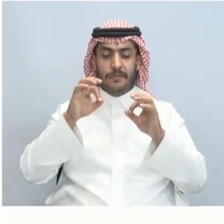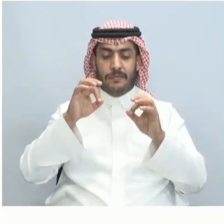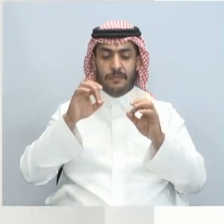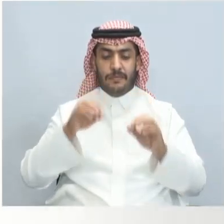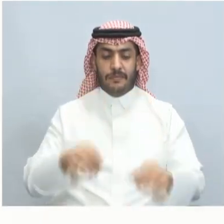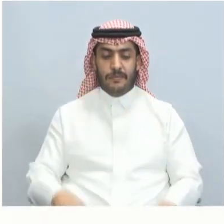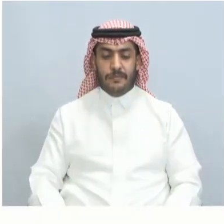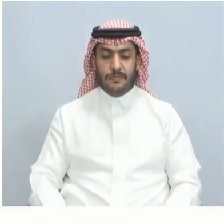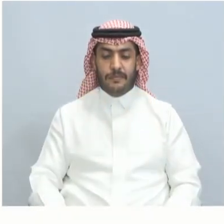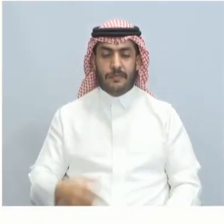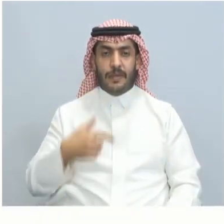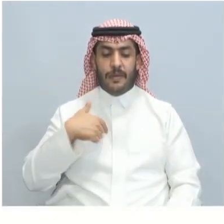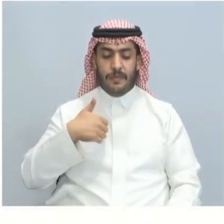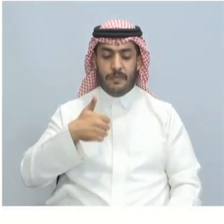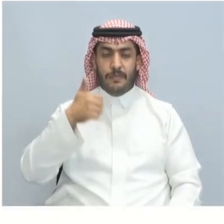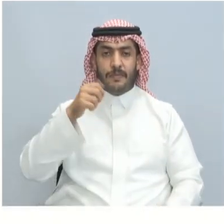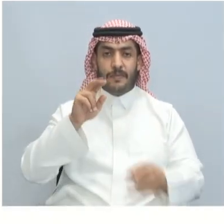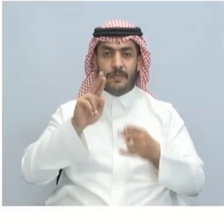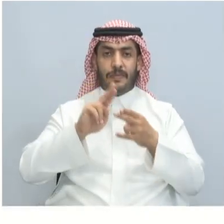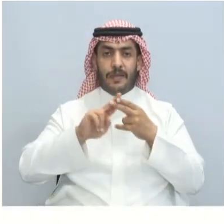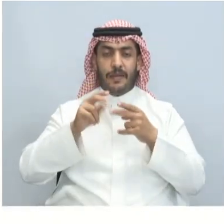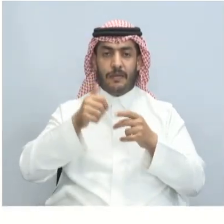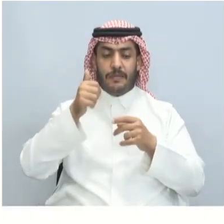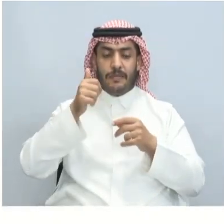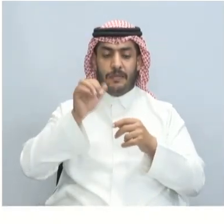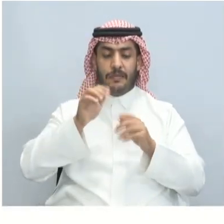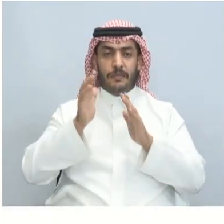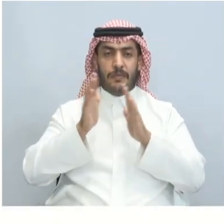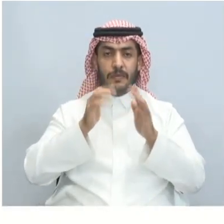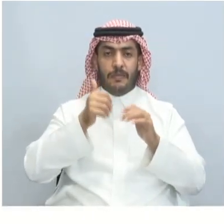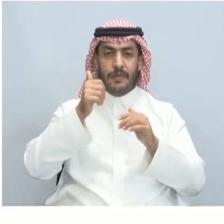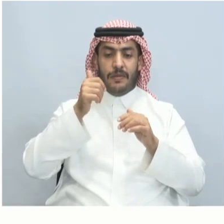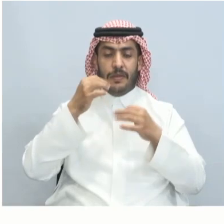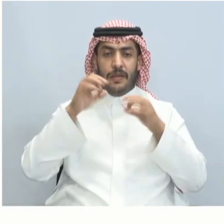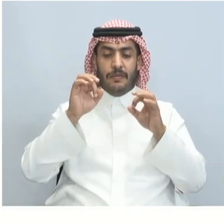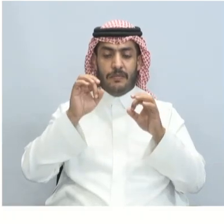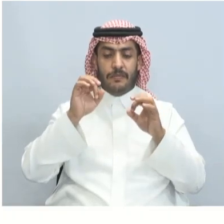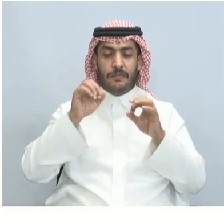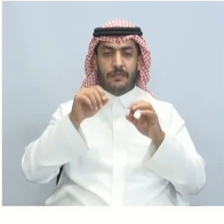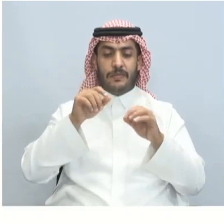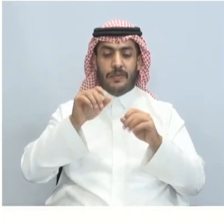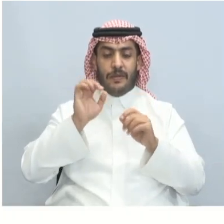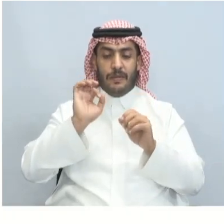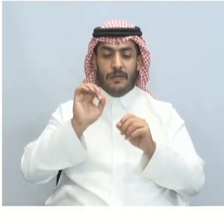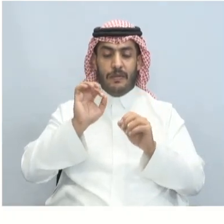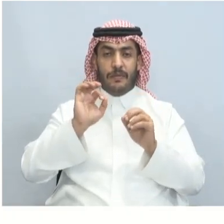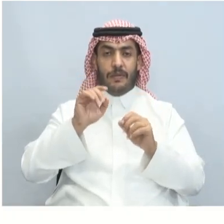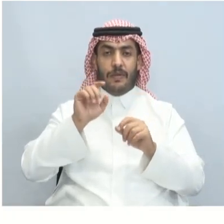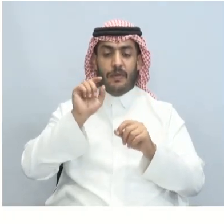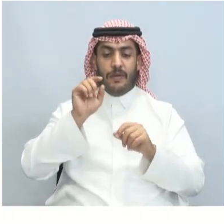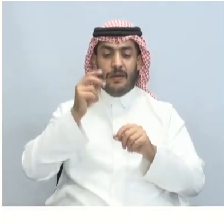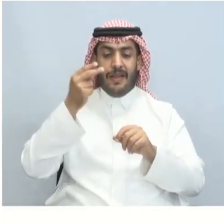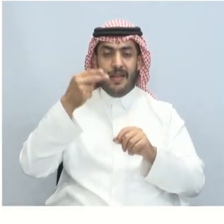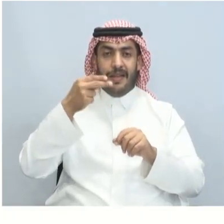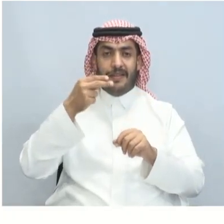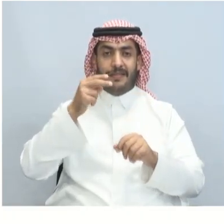بكامله نستطيع ايضا ان نحل دون ان نجري انسحاب للمثلث بالكامل الشكل الاصلي احداثيات النقطه عين